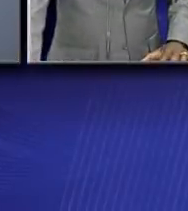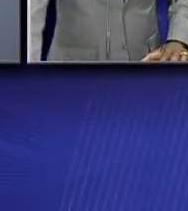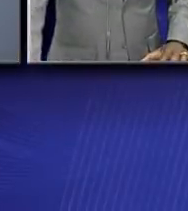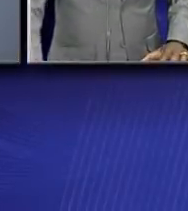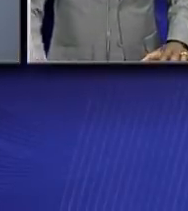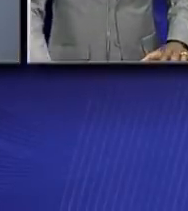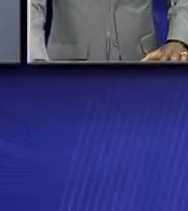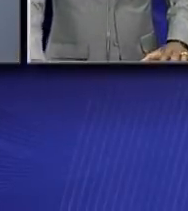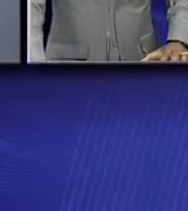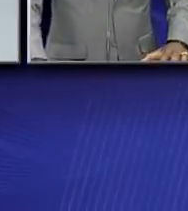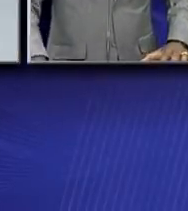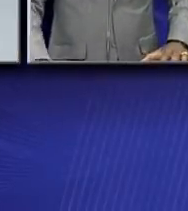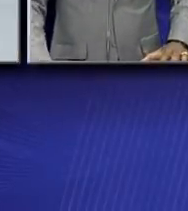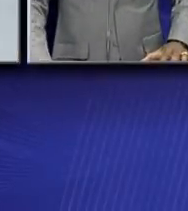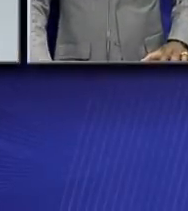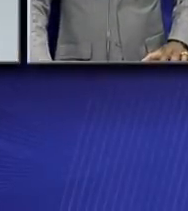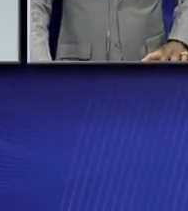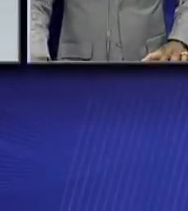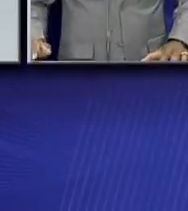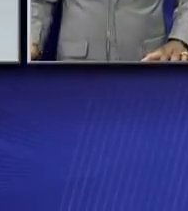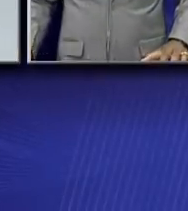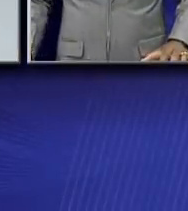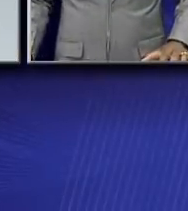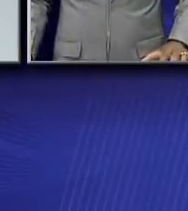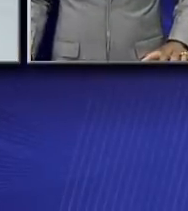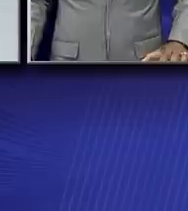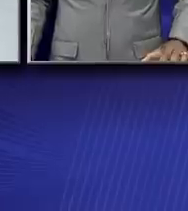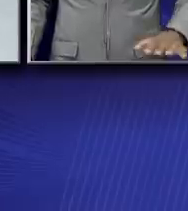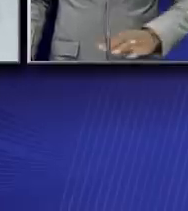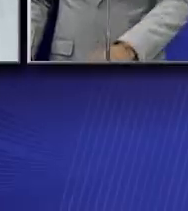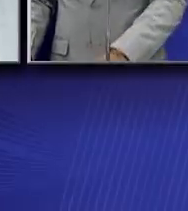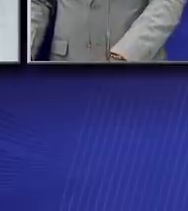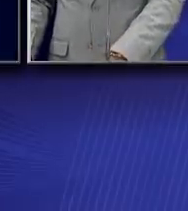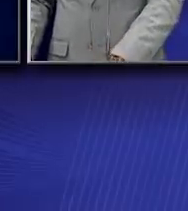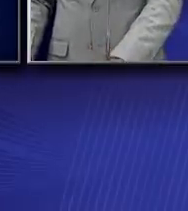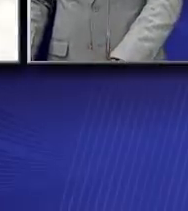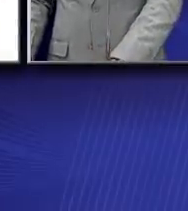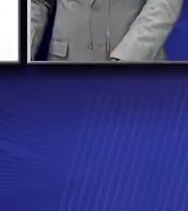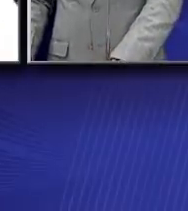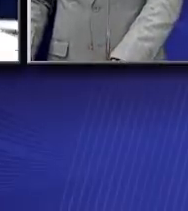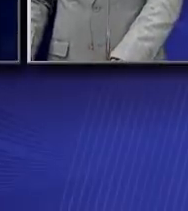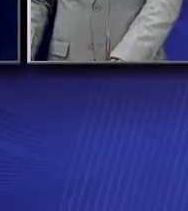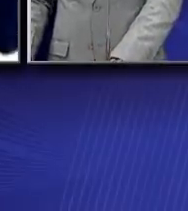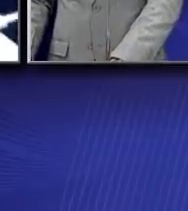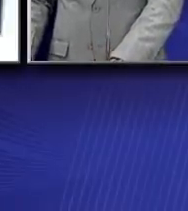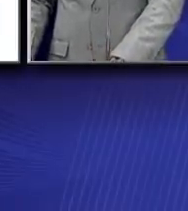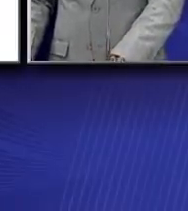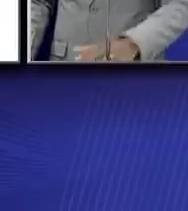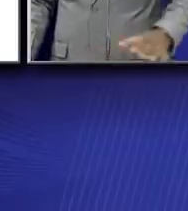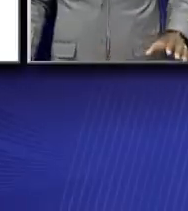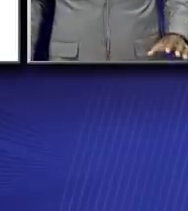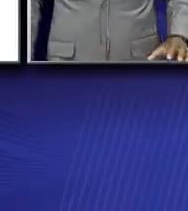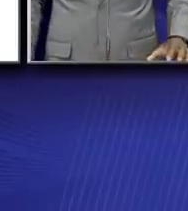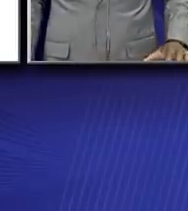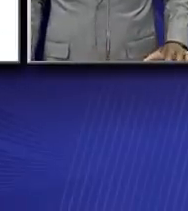le couple présidentiel. C'était hier dans la soirée, une occasion pour le chef de l'État de lancer également un appel